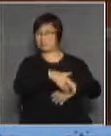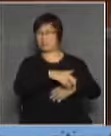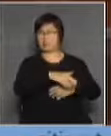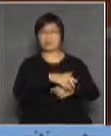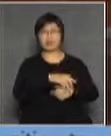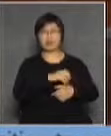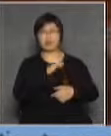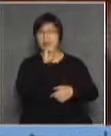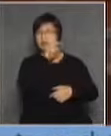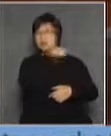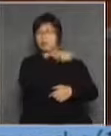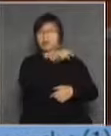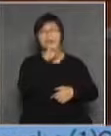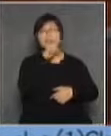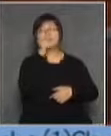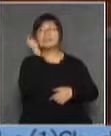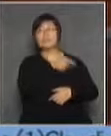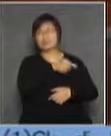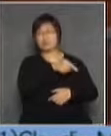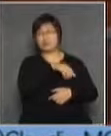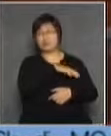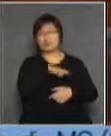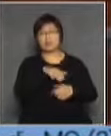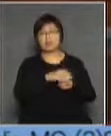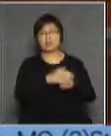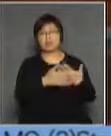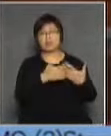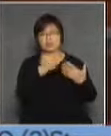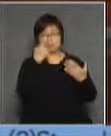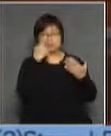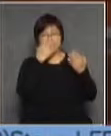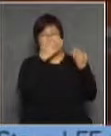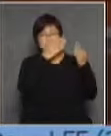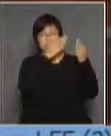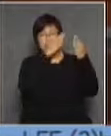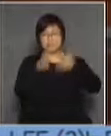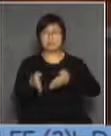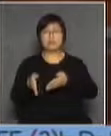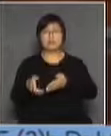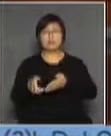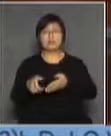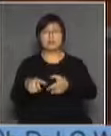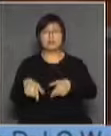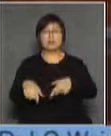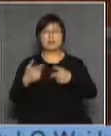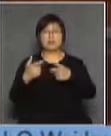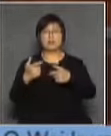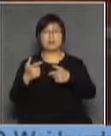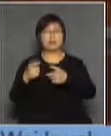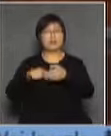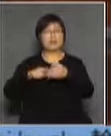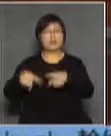經叫佢哋呀，主席，將個視線推落呢個林德森嗰度。